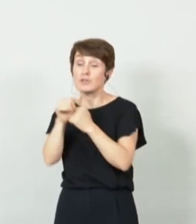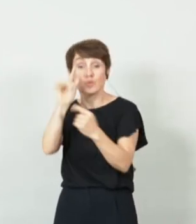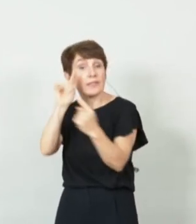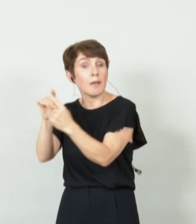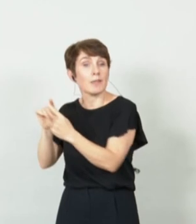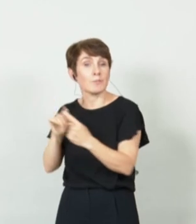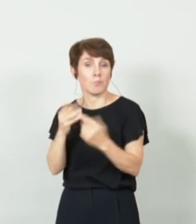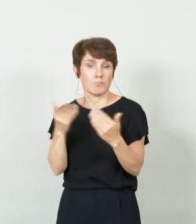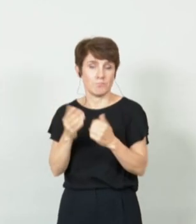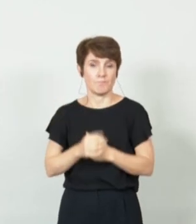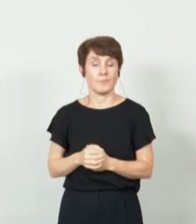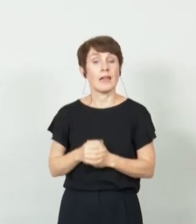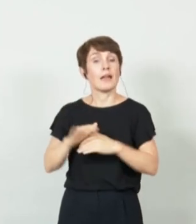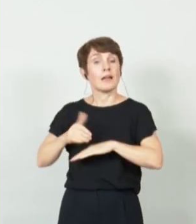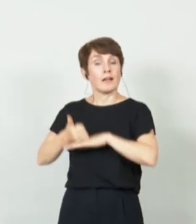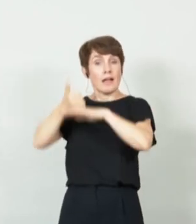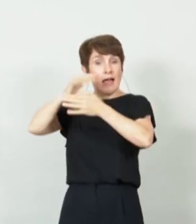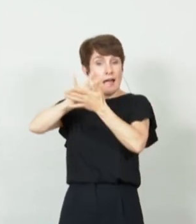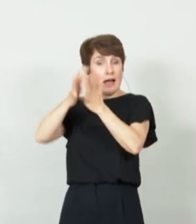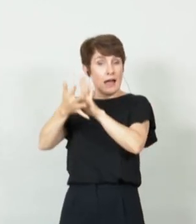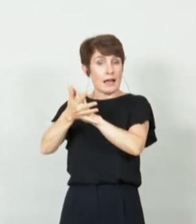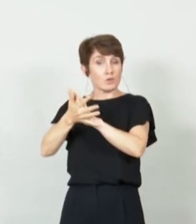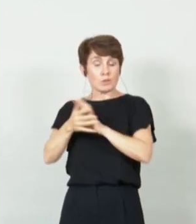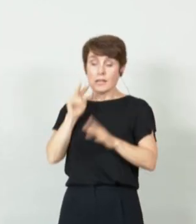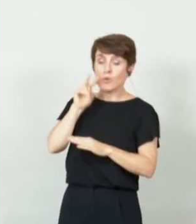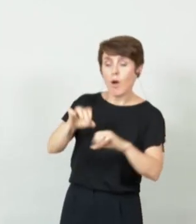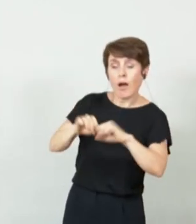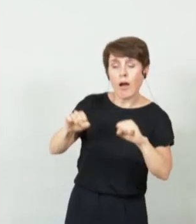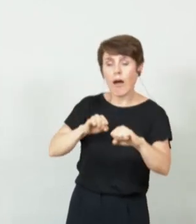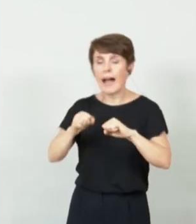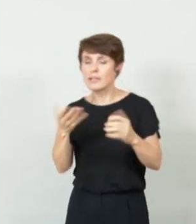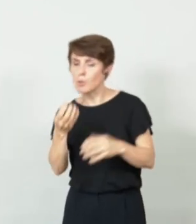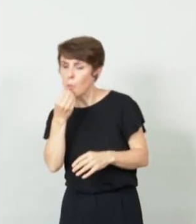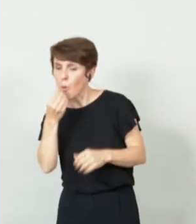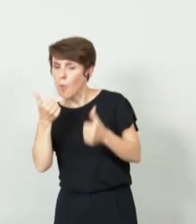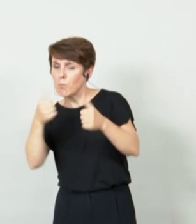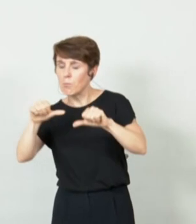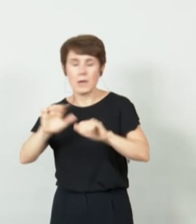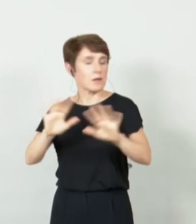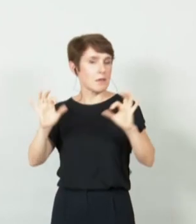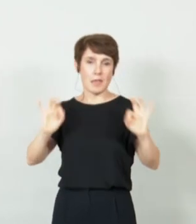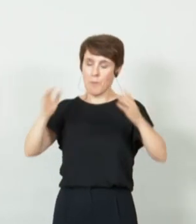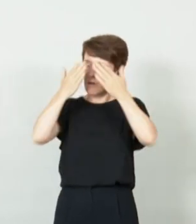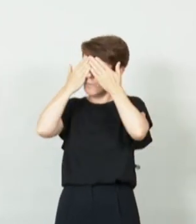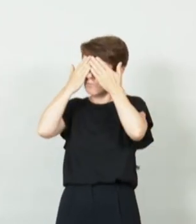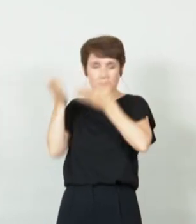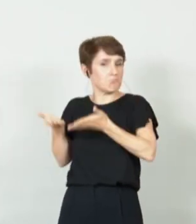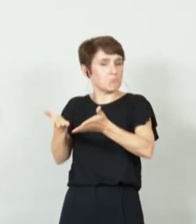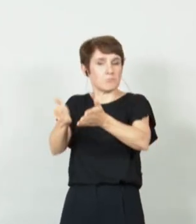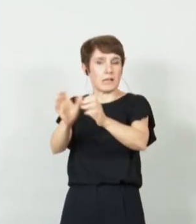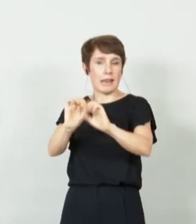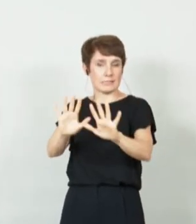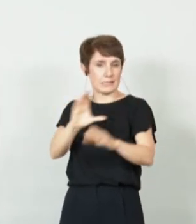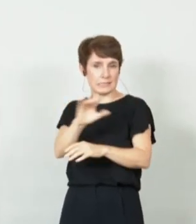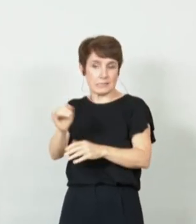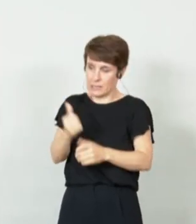l'association ne dispose d'aucun droit de regard sur le contenu des actions qui sont menées sous la responsabilité juridique de chaque CCI qui